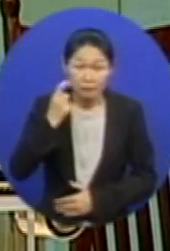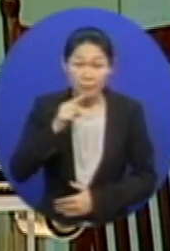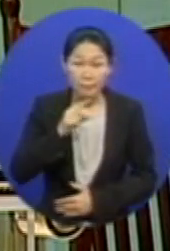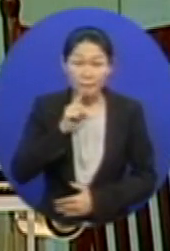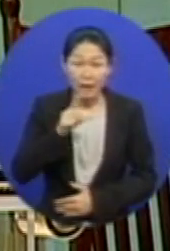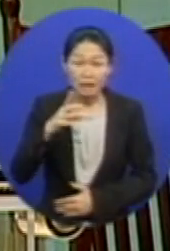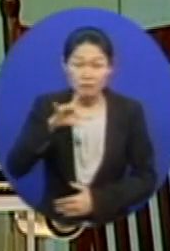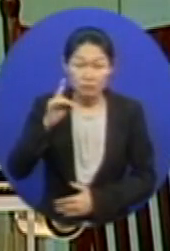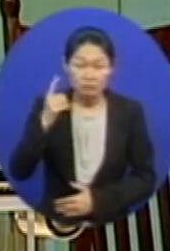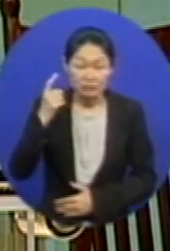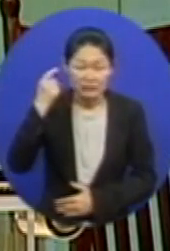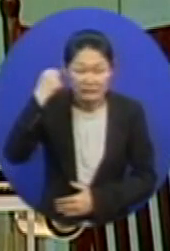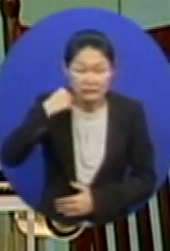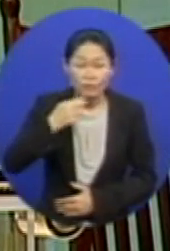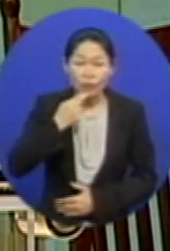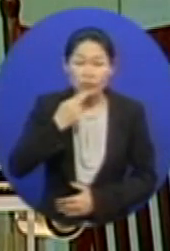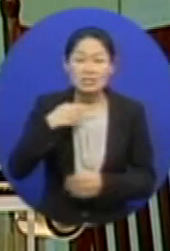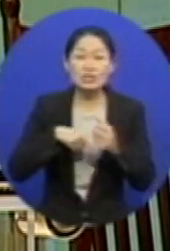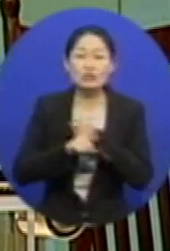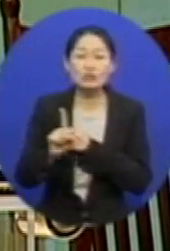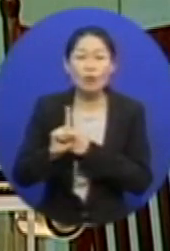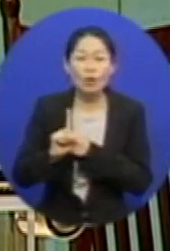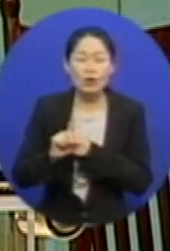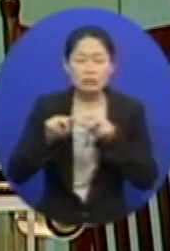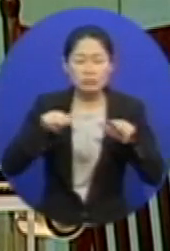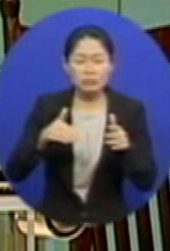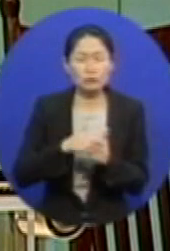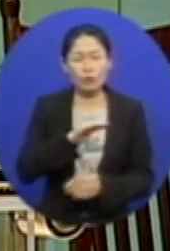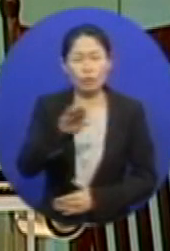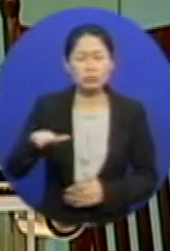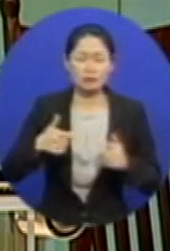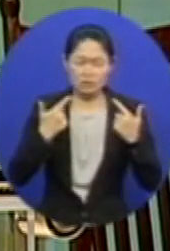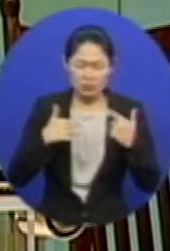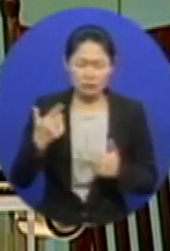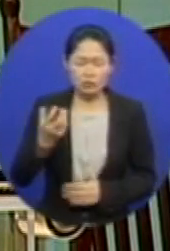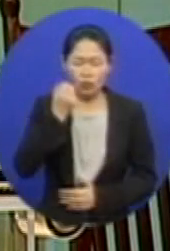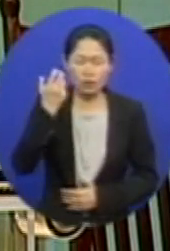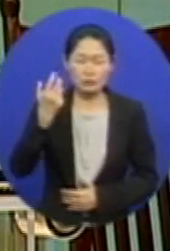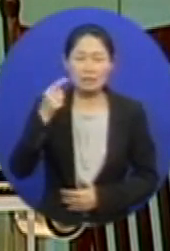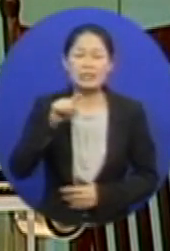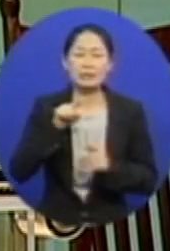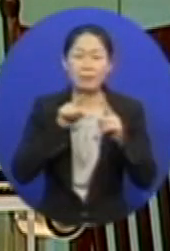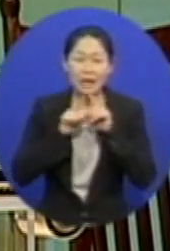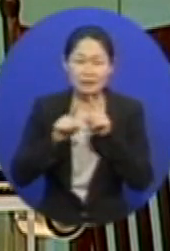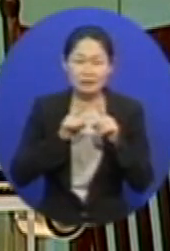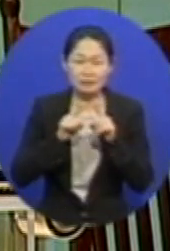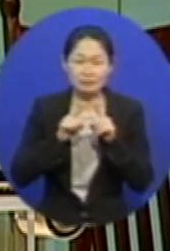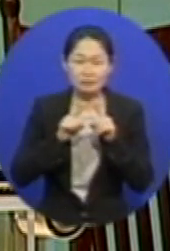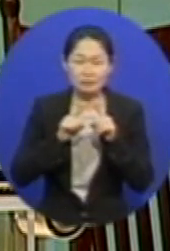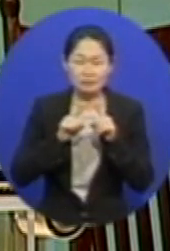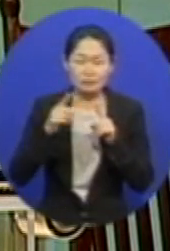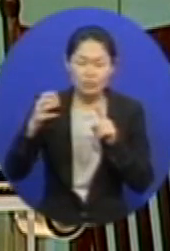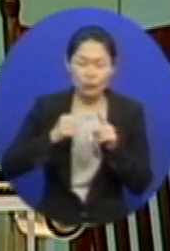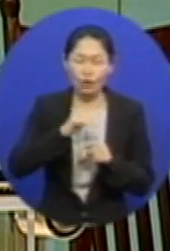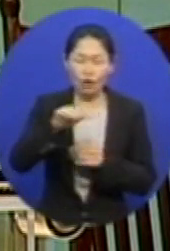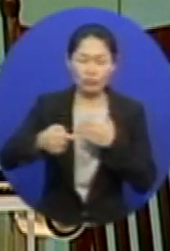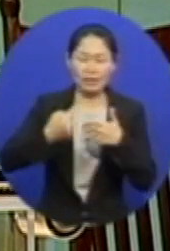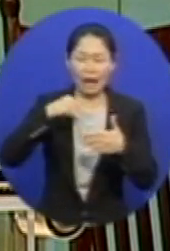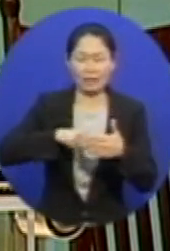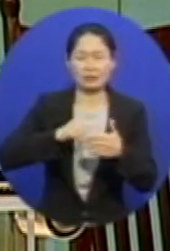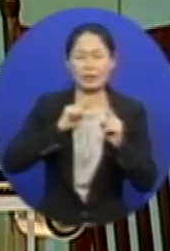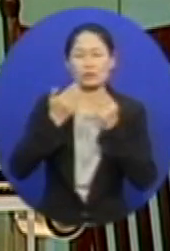느껴지지 않으시는 이유는 여러분이 그 동안의 넣을 성령님께서 이 말씀으로 여러분 안에서 말씀하셨기 때문에 요